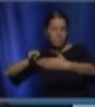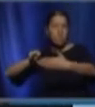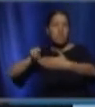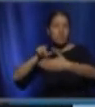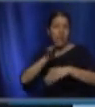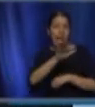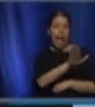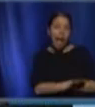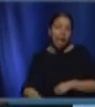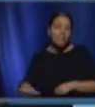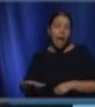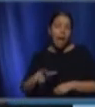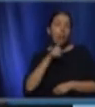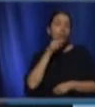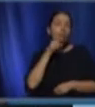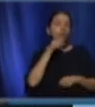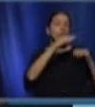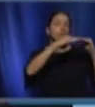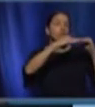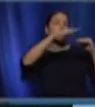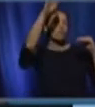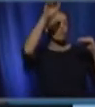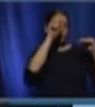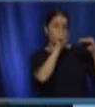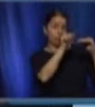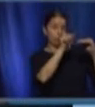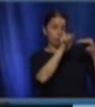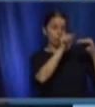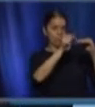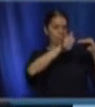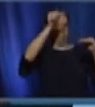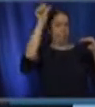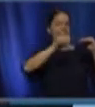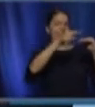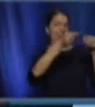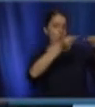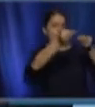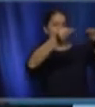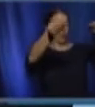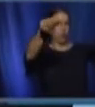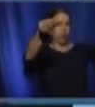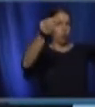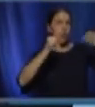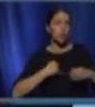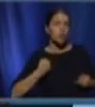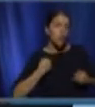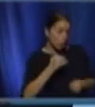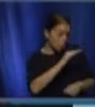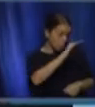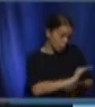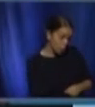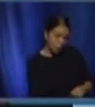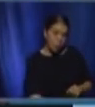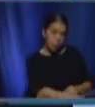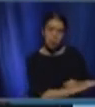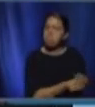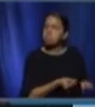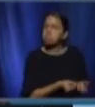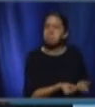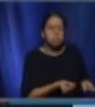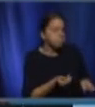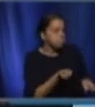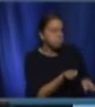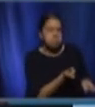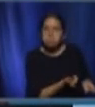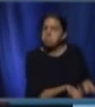du virus que les enfants les plus jeunes. Donc, on vous avait déjà dit que les jeunes du secondaire